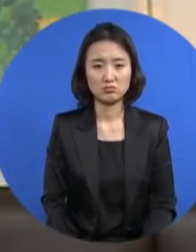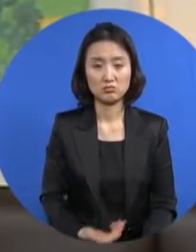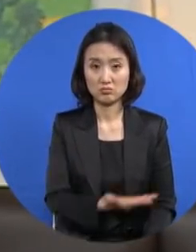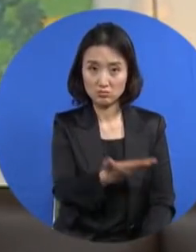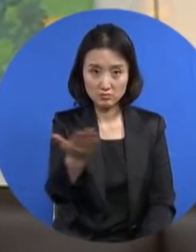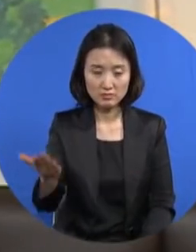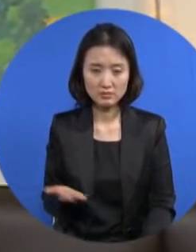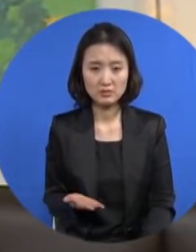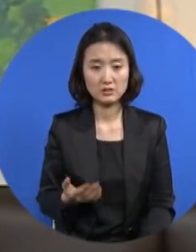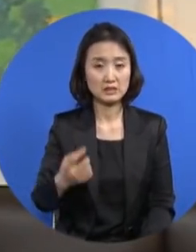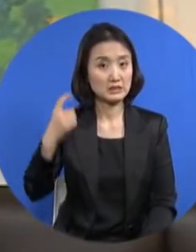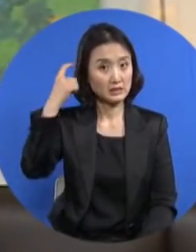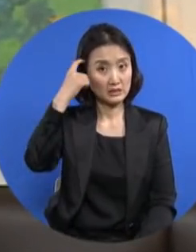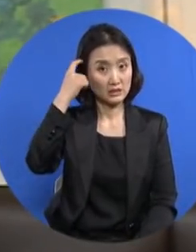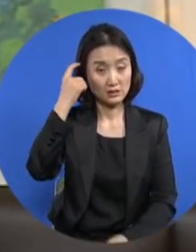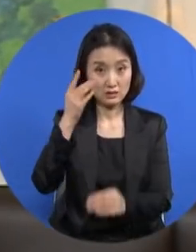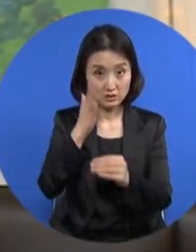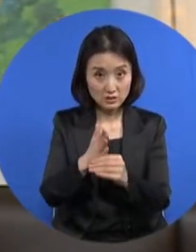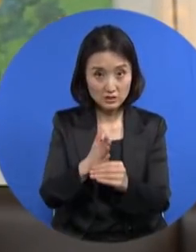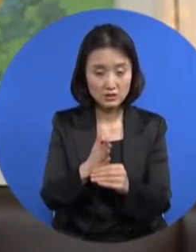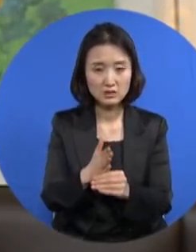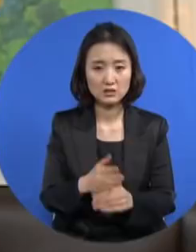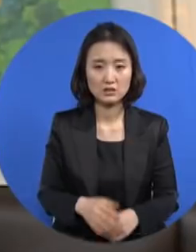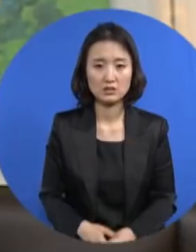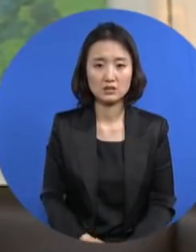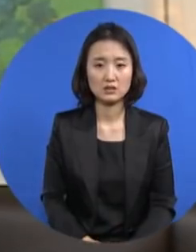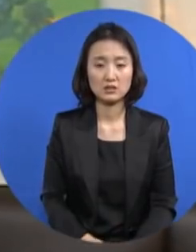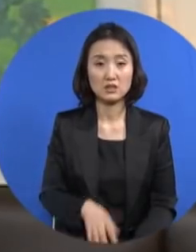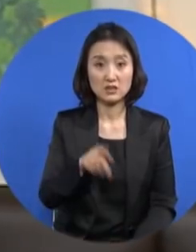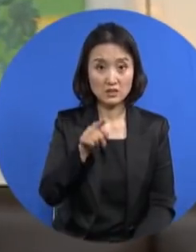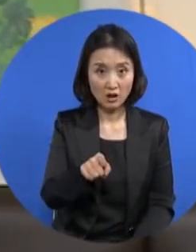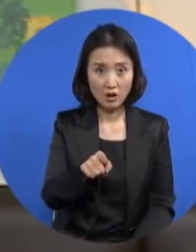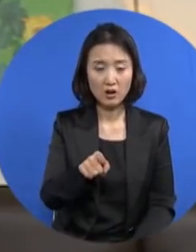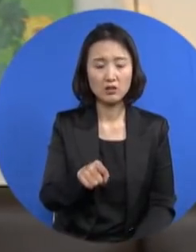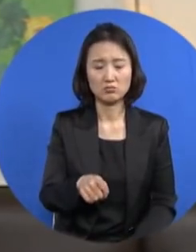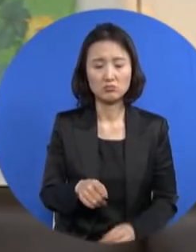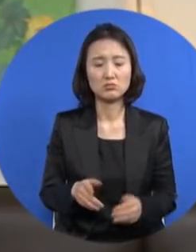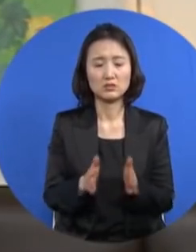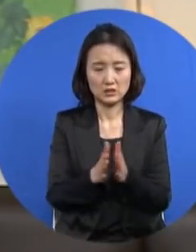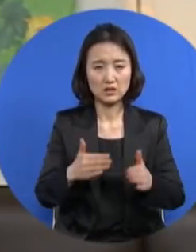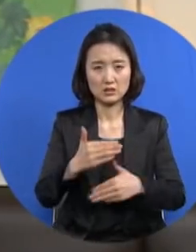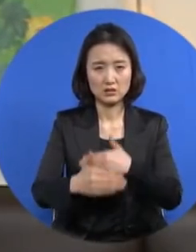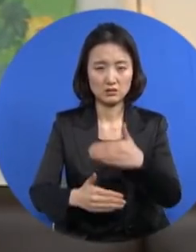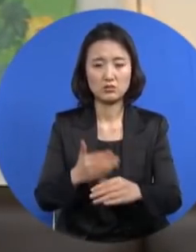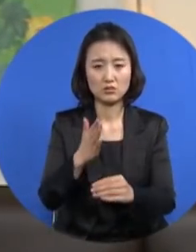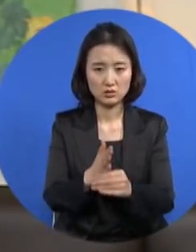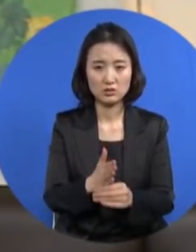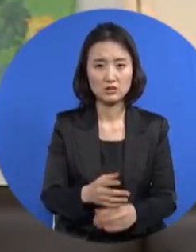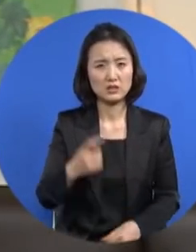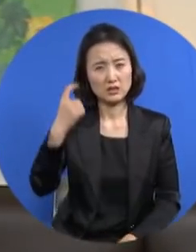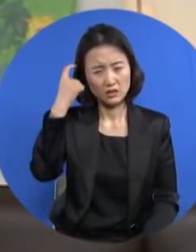여러분들이 지금 뭔가를 생각하고 있잖아요. 네. 그건 그게 이루어지기 시작한 겁니다. 무엇을